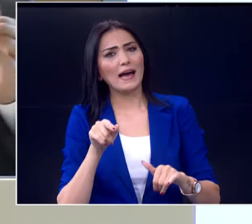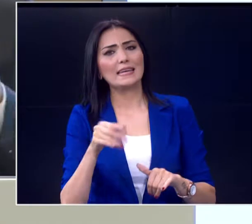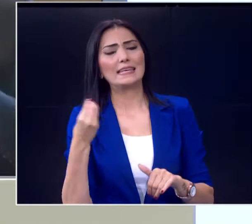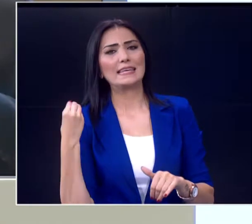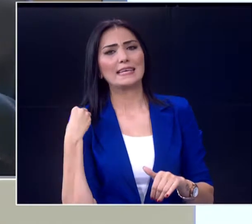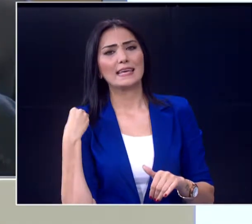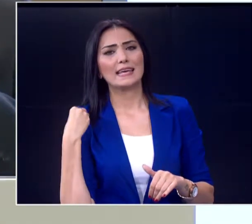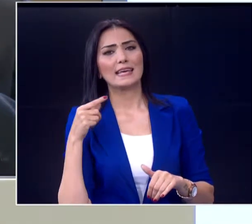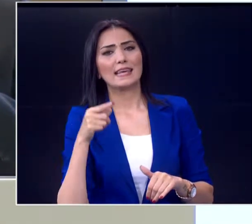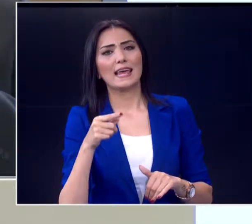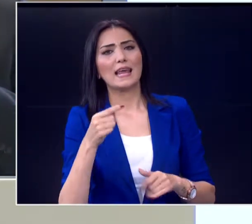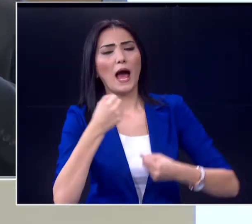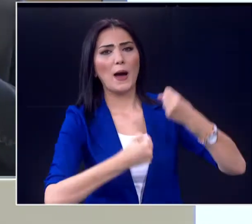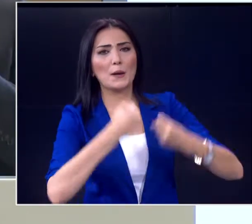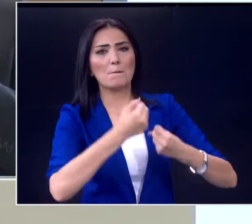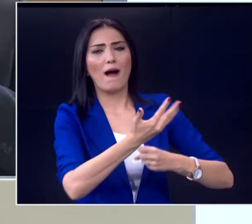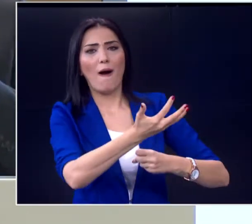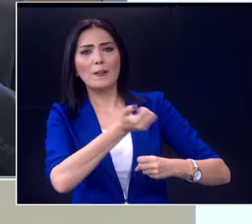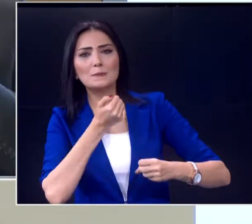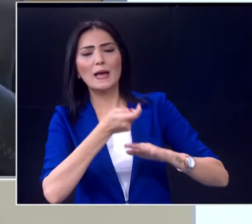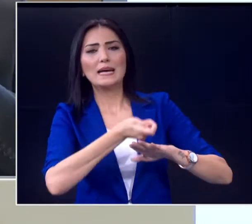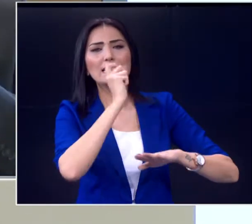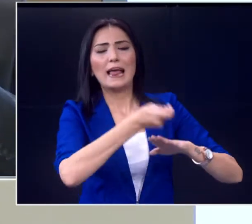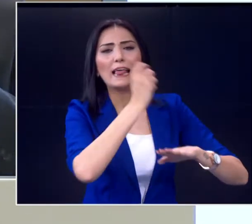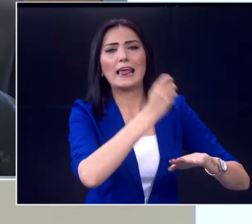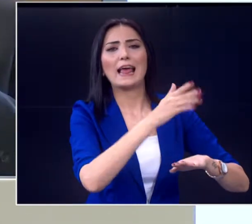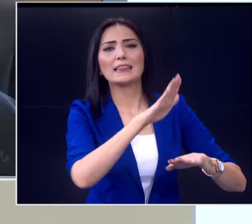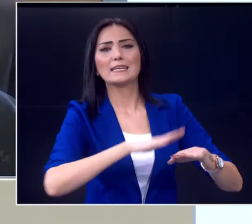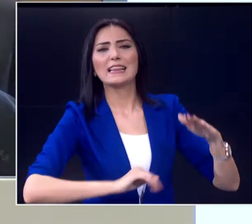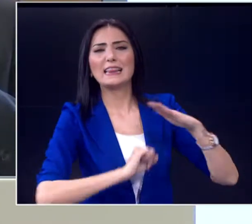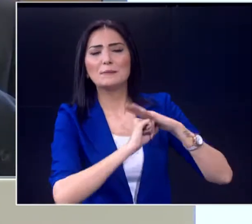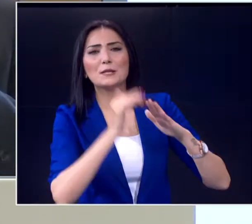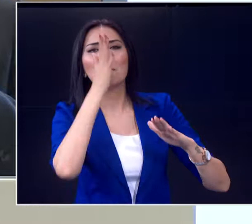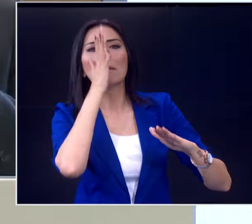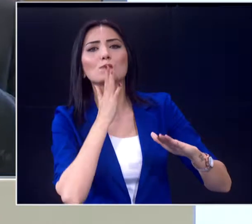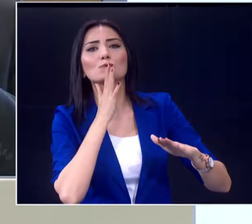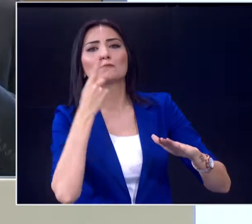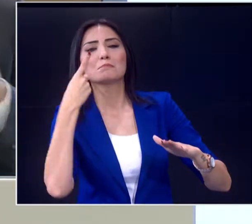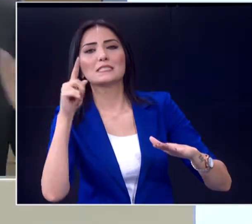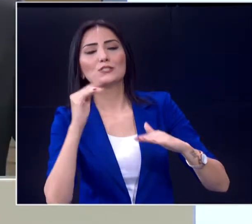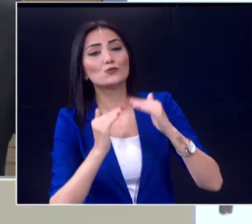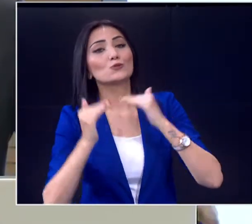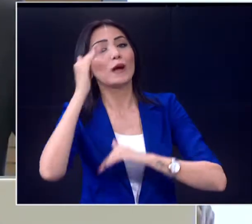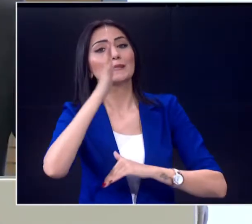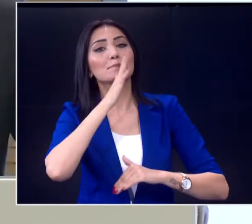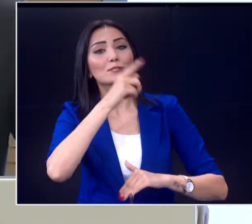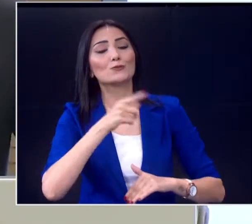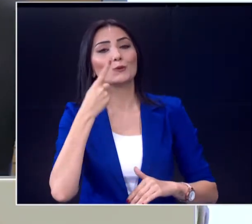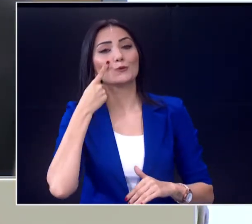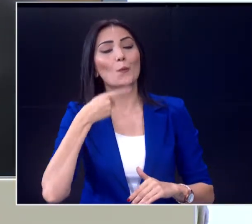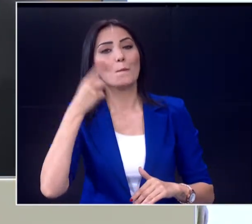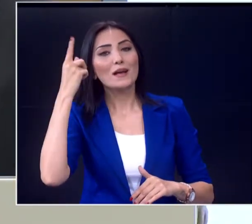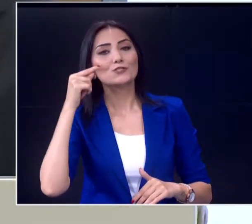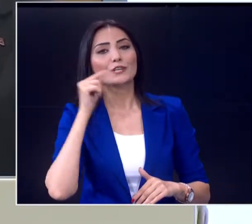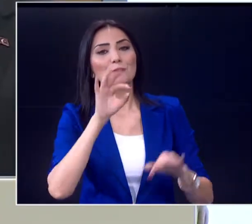yeni araç alımındaki kredi limitini 500 bin liraya çıkardık. Biliyorsunuz